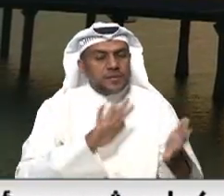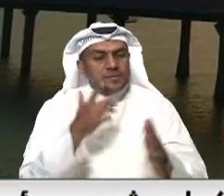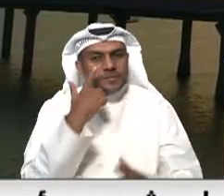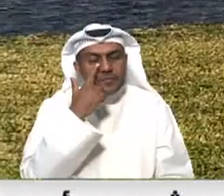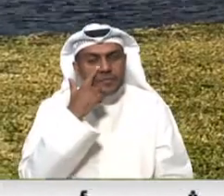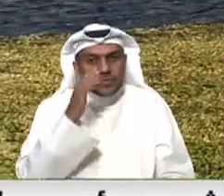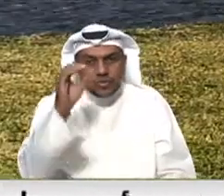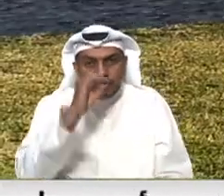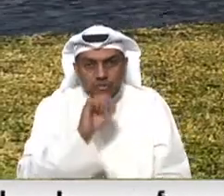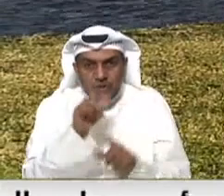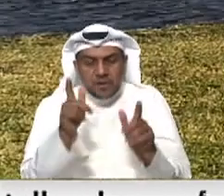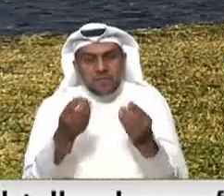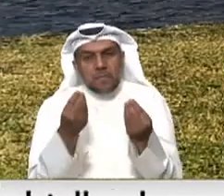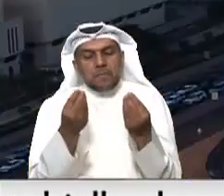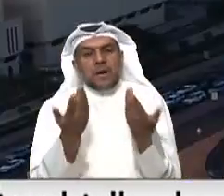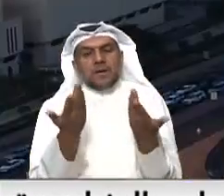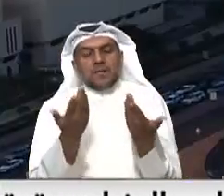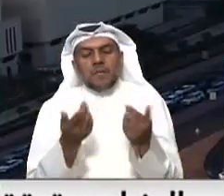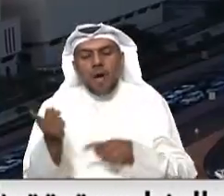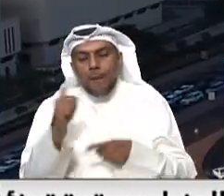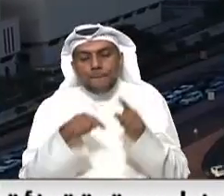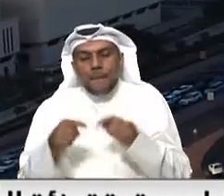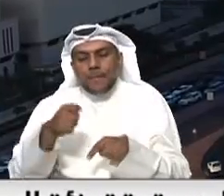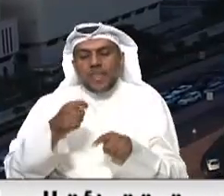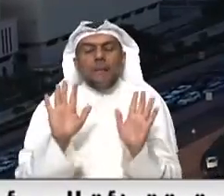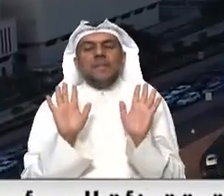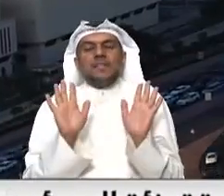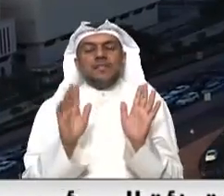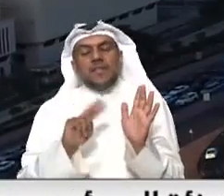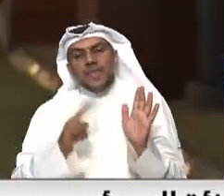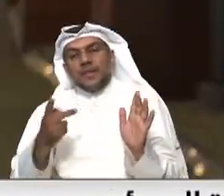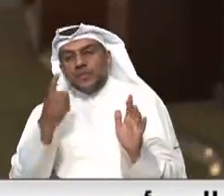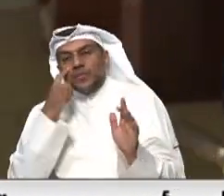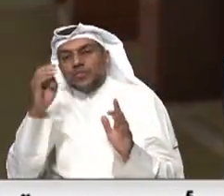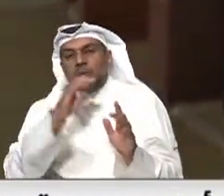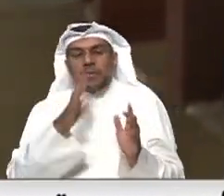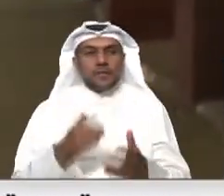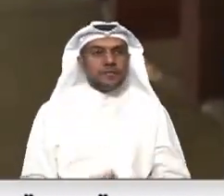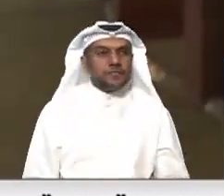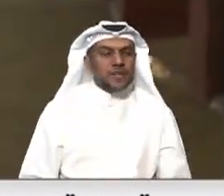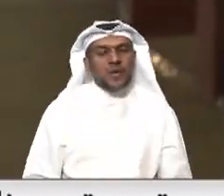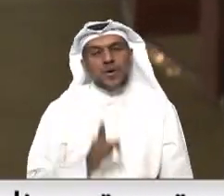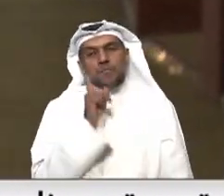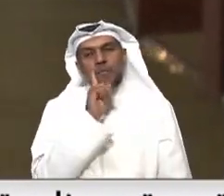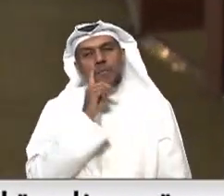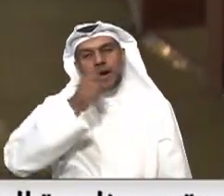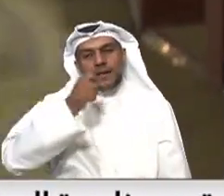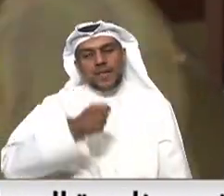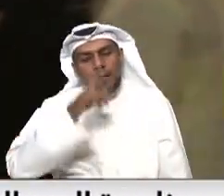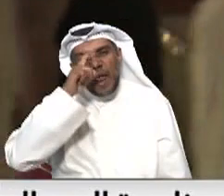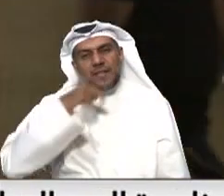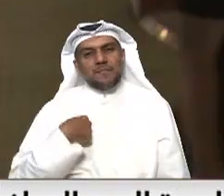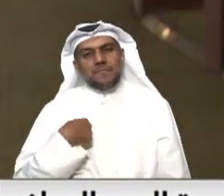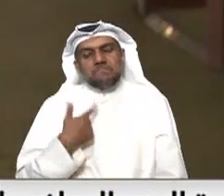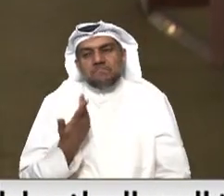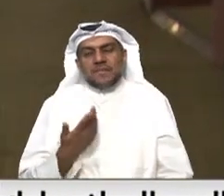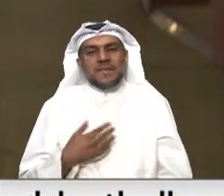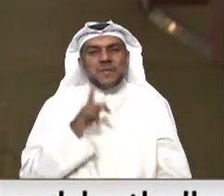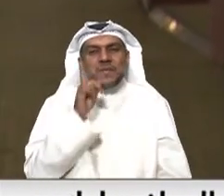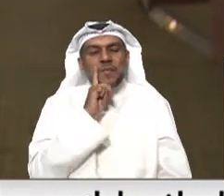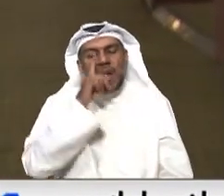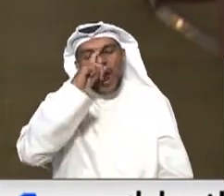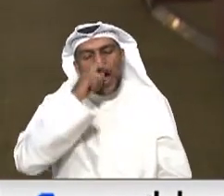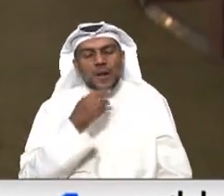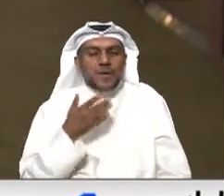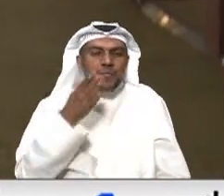جاهزة غير زيارة الأهل والأصدقاء كالمعتاد. والله حق الوالدة إجباري، يعني لازم نسلم على